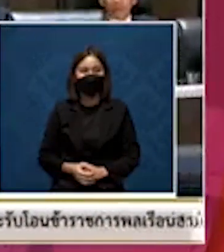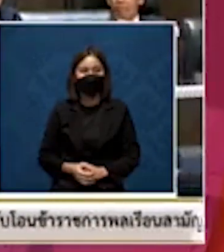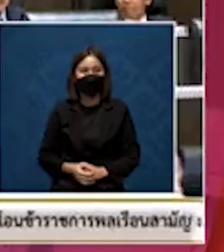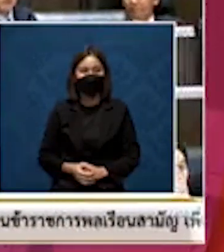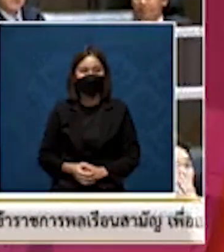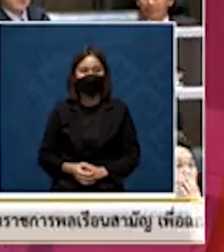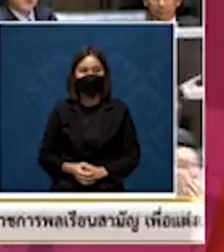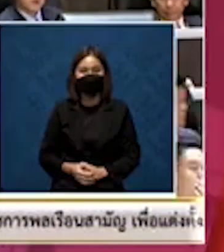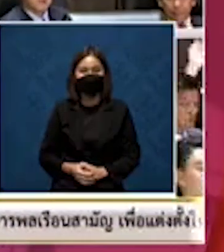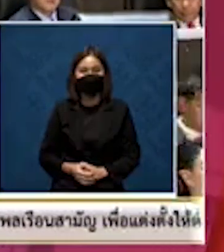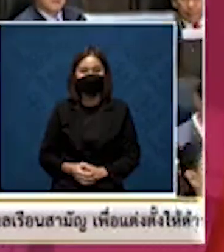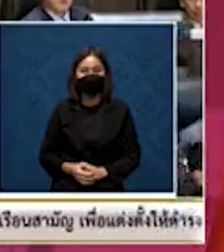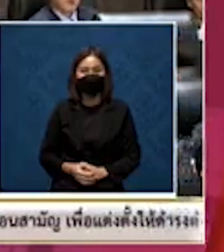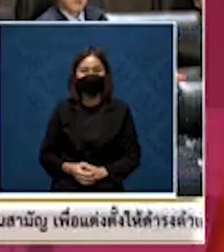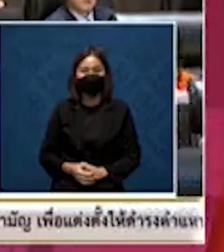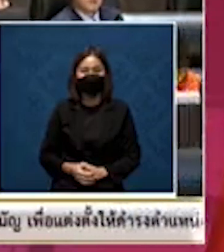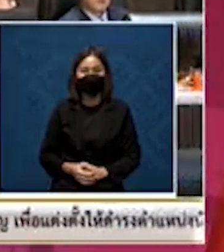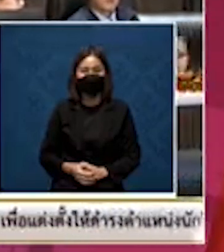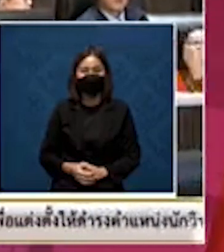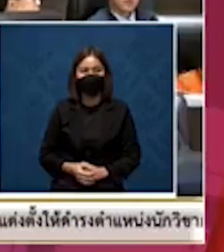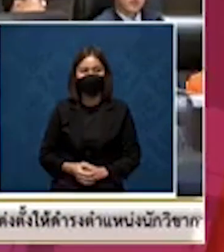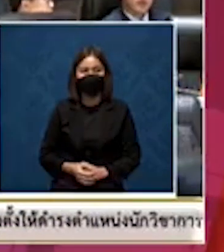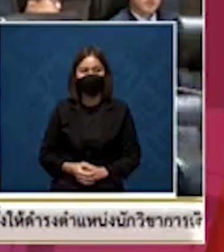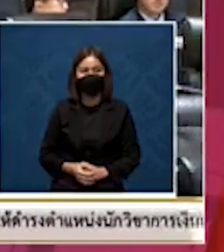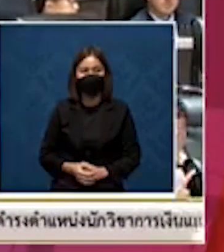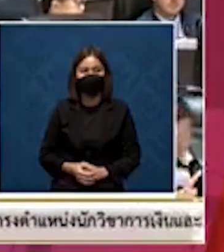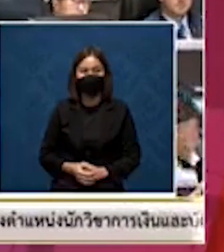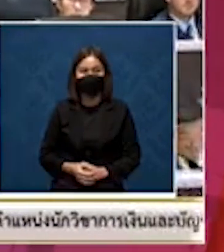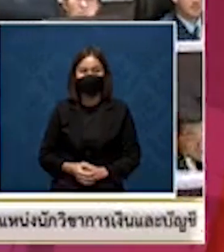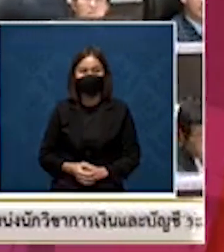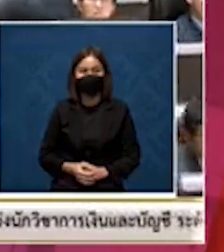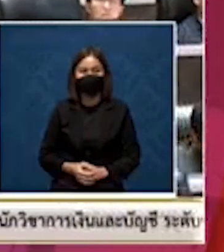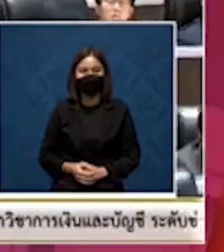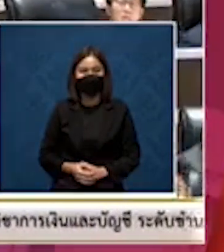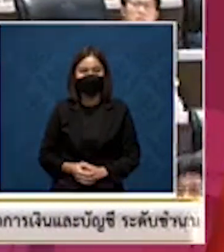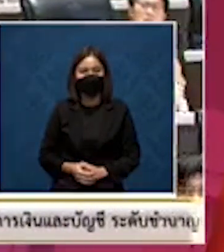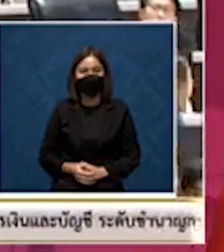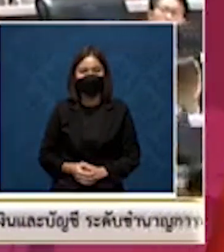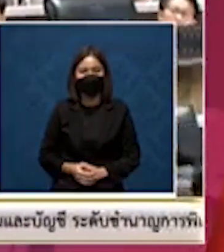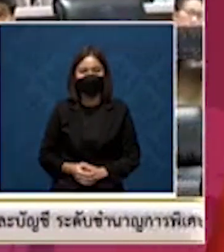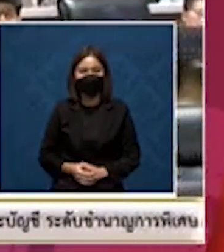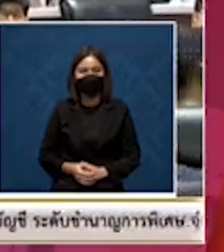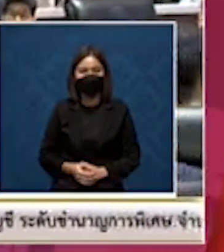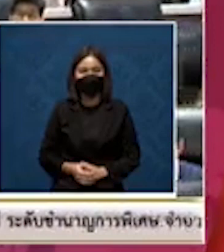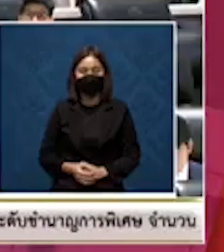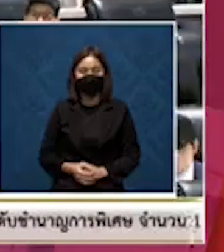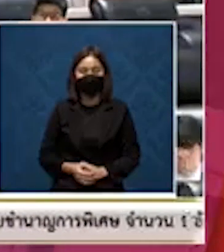จัดตั้งรัฐบาลเนี่ยก็จะมีการเสนอชื่อรายชื่อนายกปีซึ่งมีอยู่